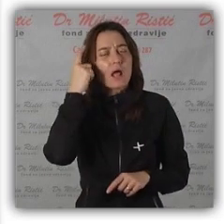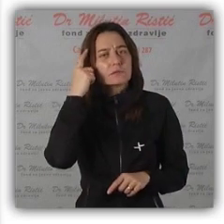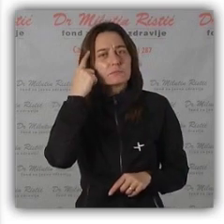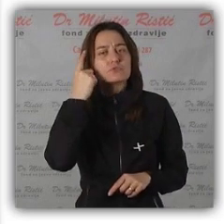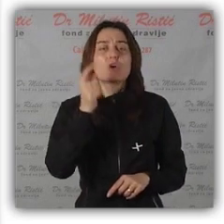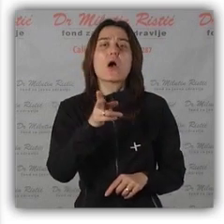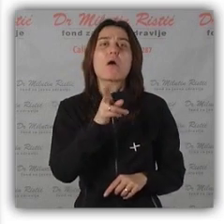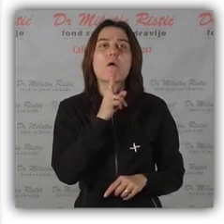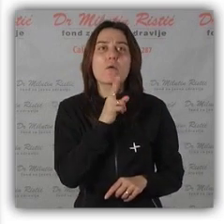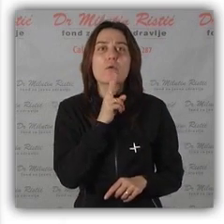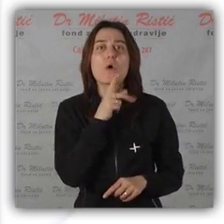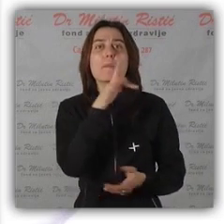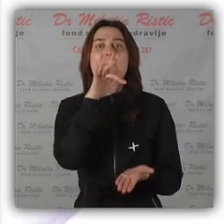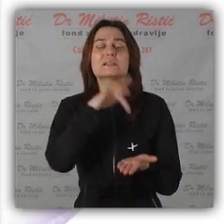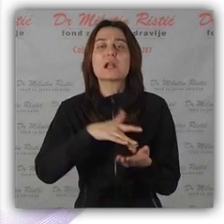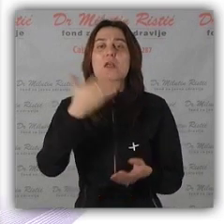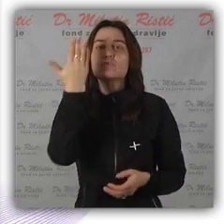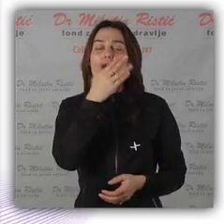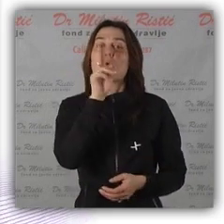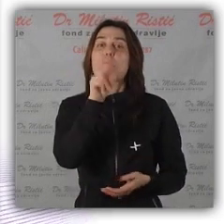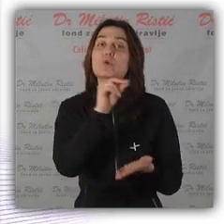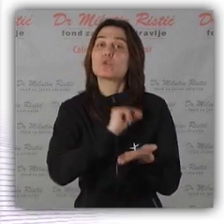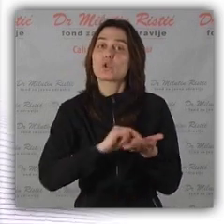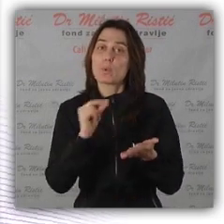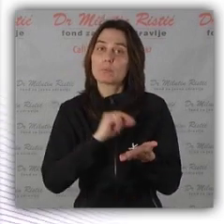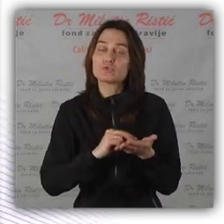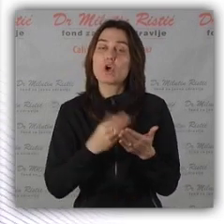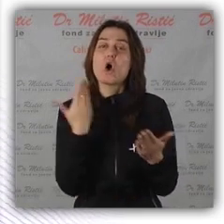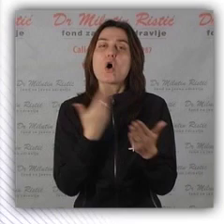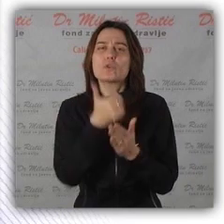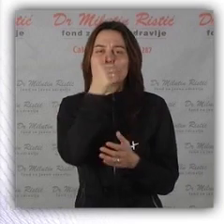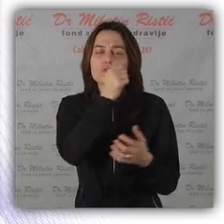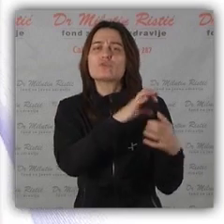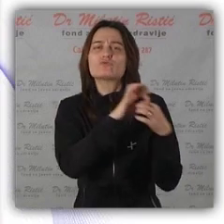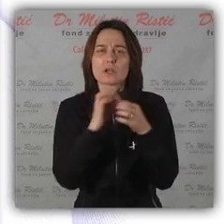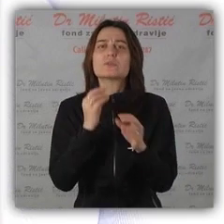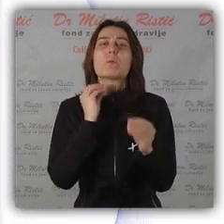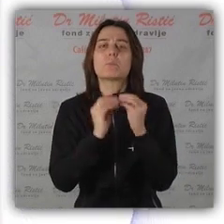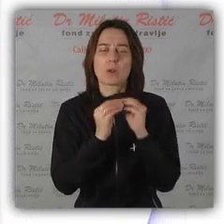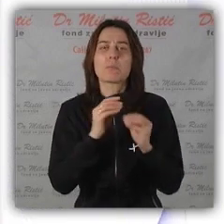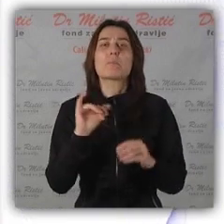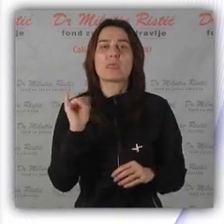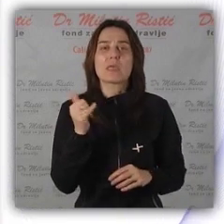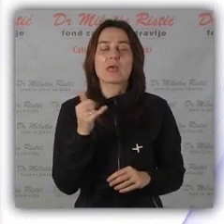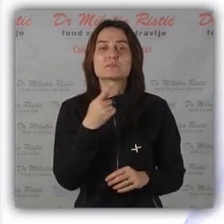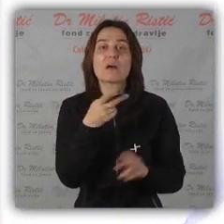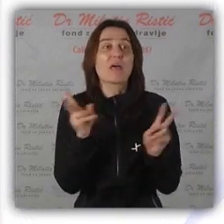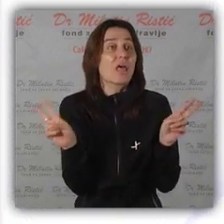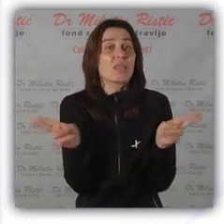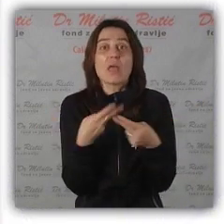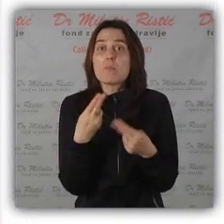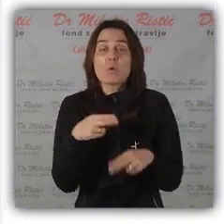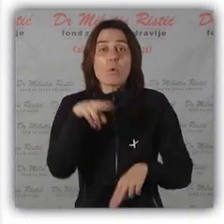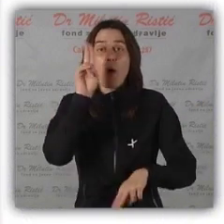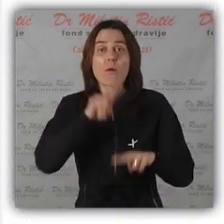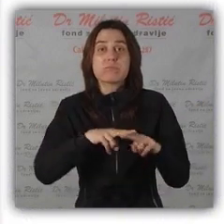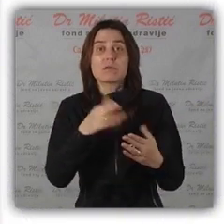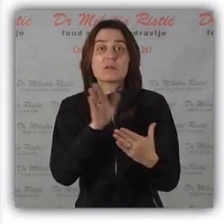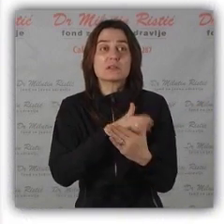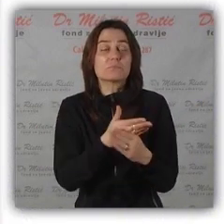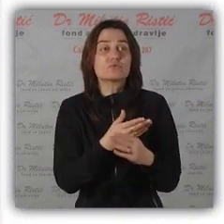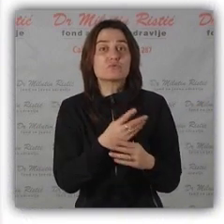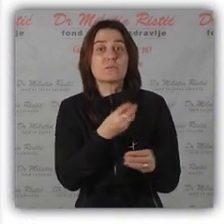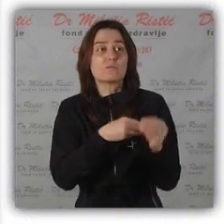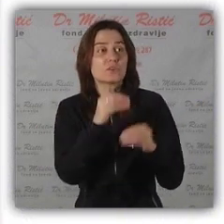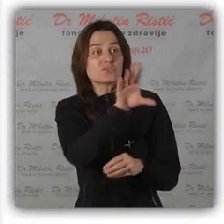tim razmišljaju koju bi srednju školu mogli da upišu. Ono što je često problem jeste što ne mogu da se